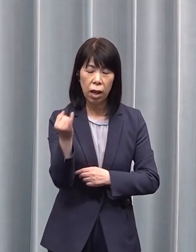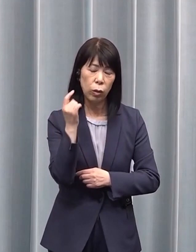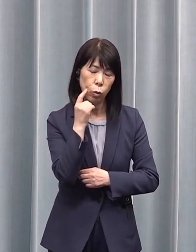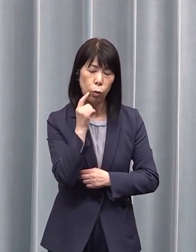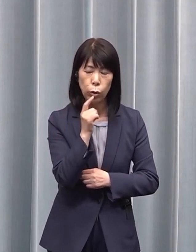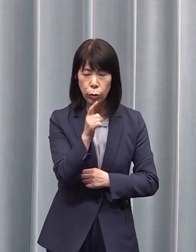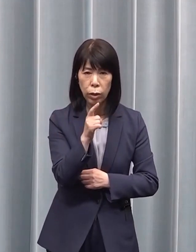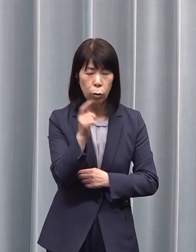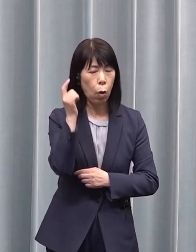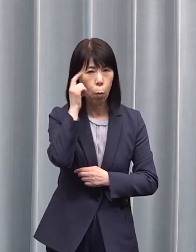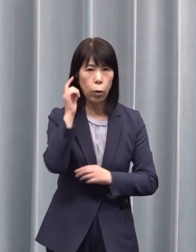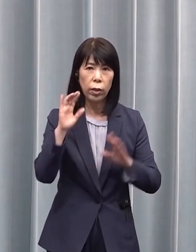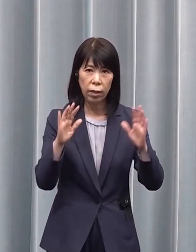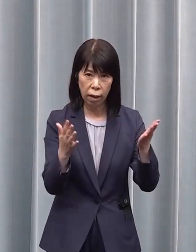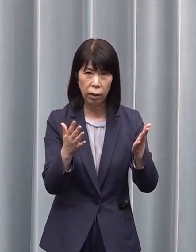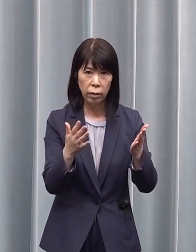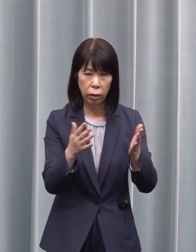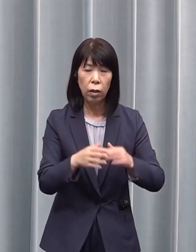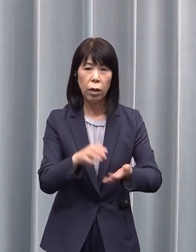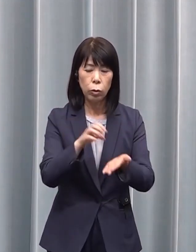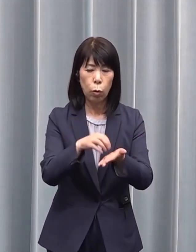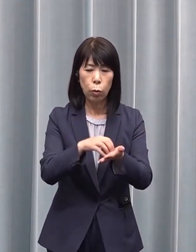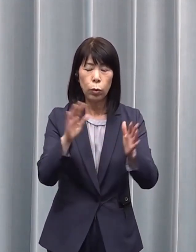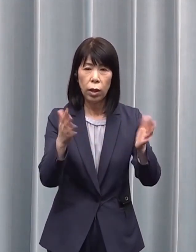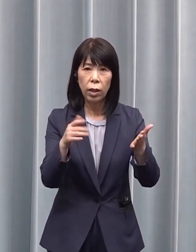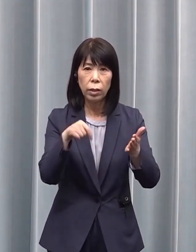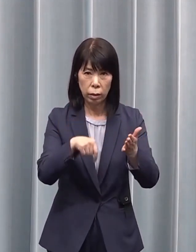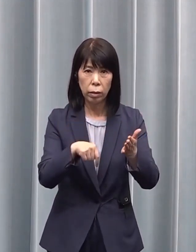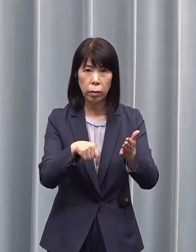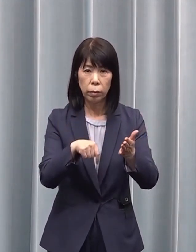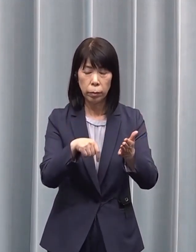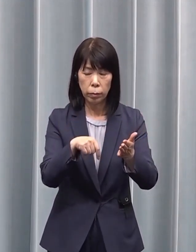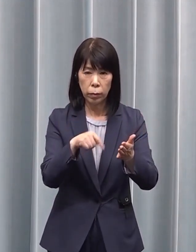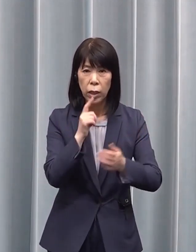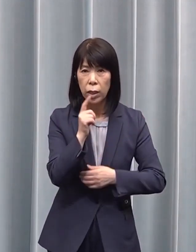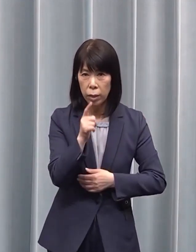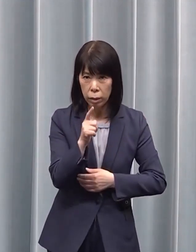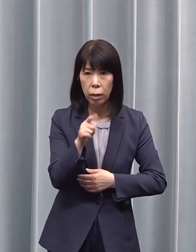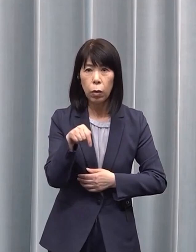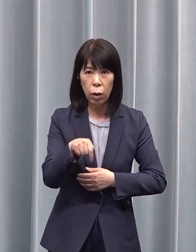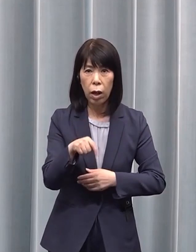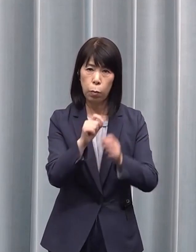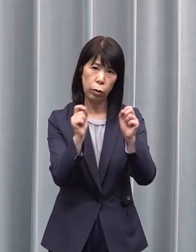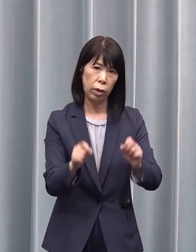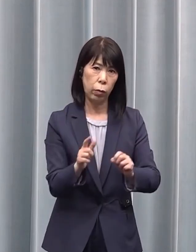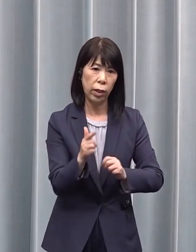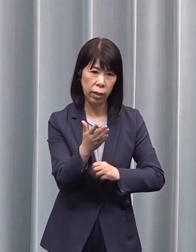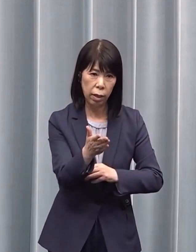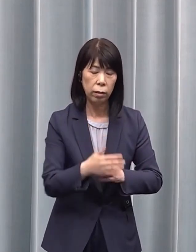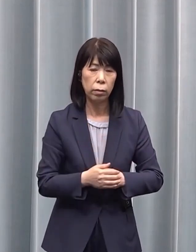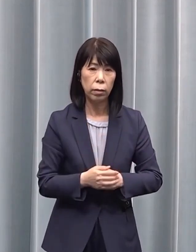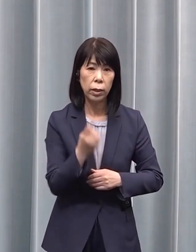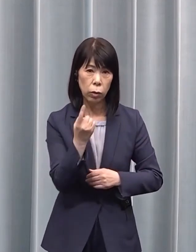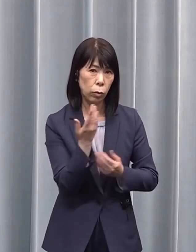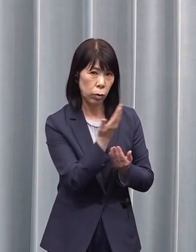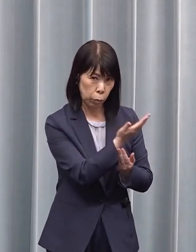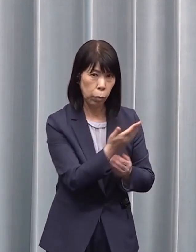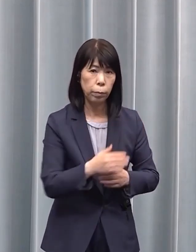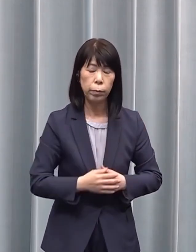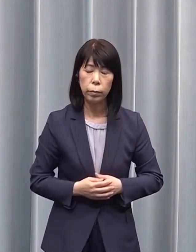そういう非常に客観証拠のない中で作っているということを問題視しております。で、これ以上いいので一つだけ、